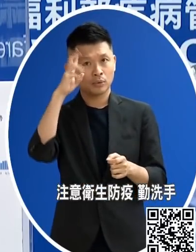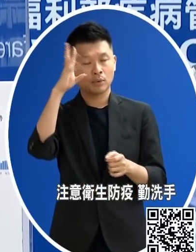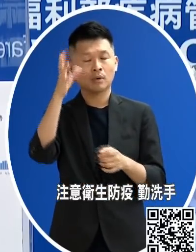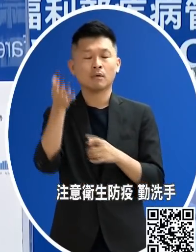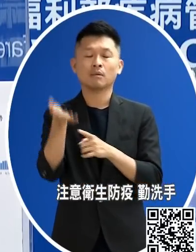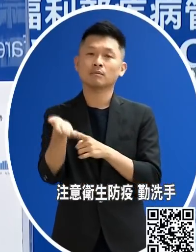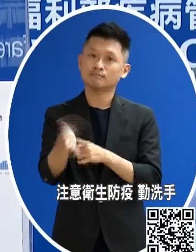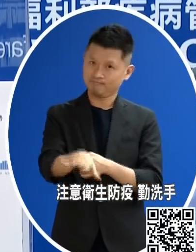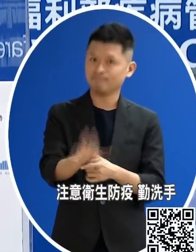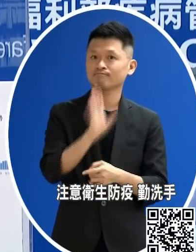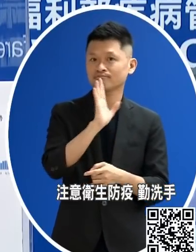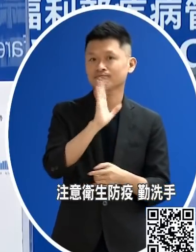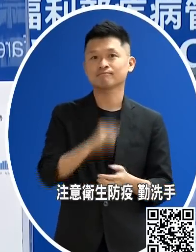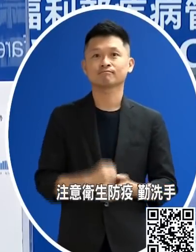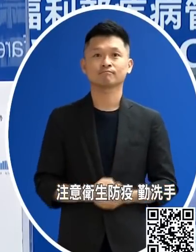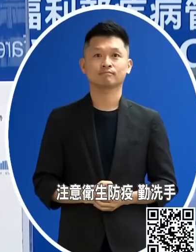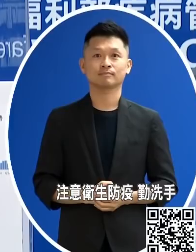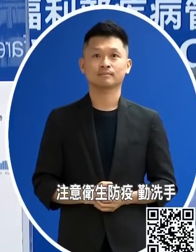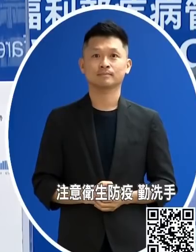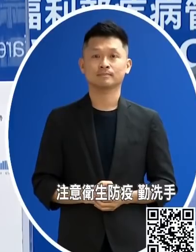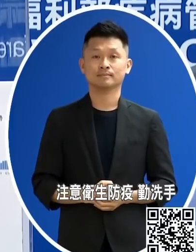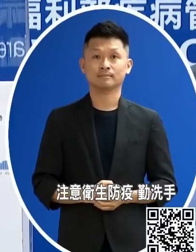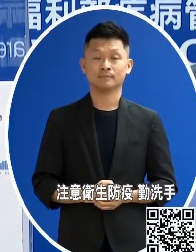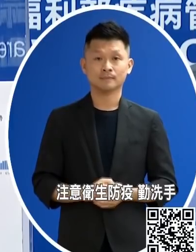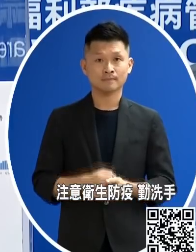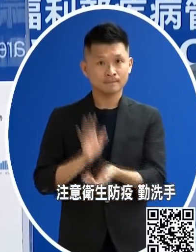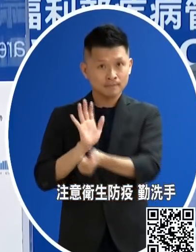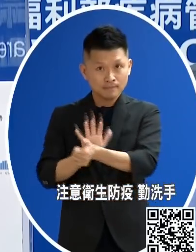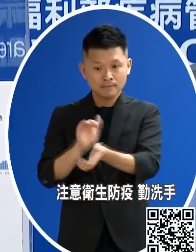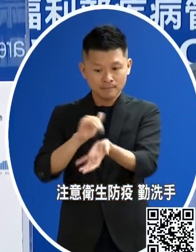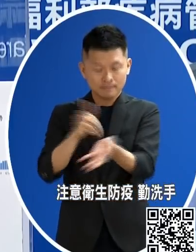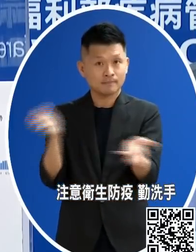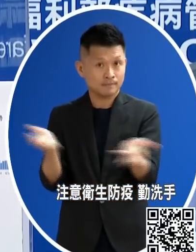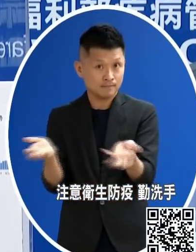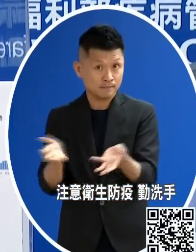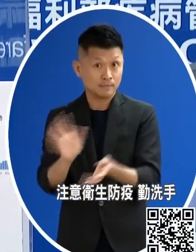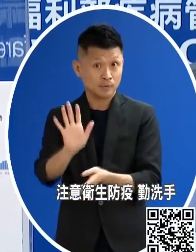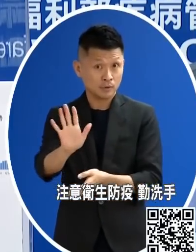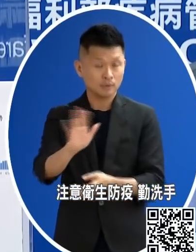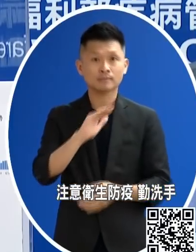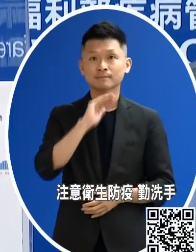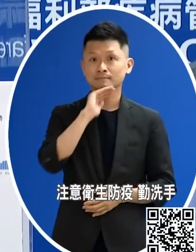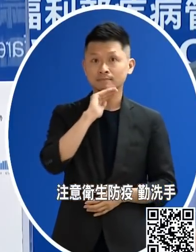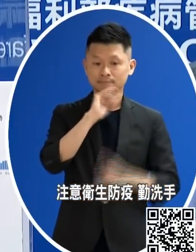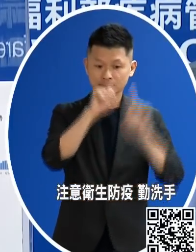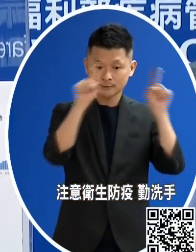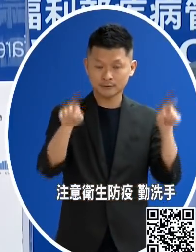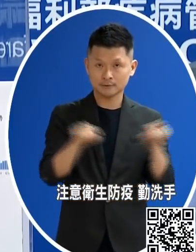就比较多。那我们有相关的一些治疗，我们等一下会